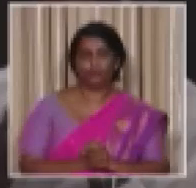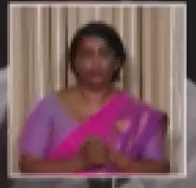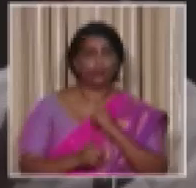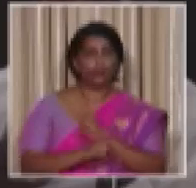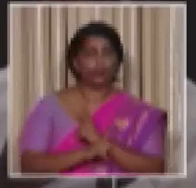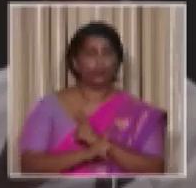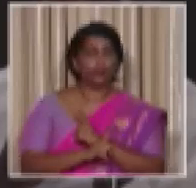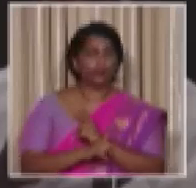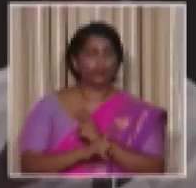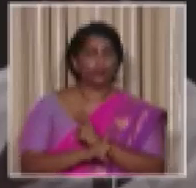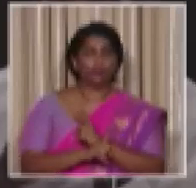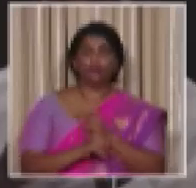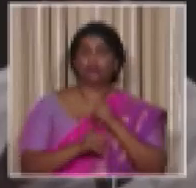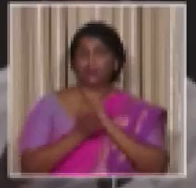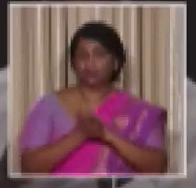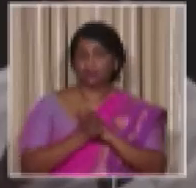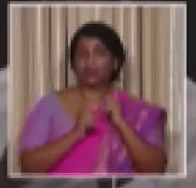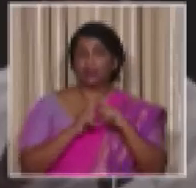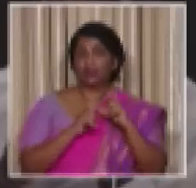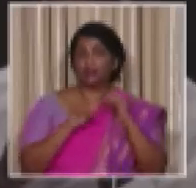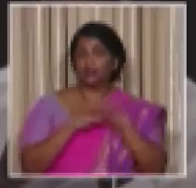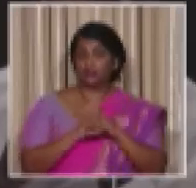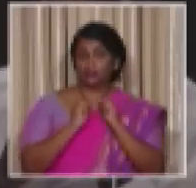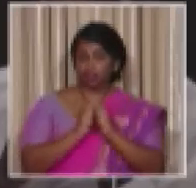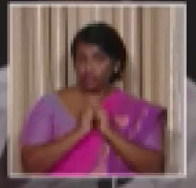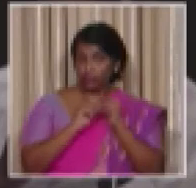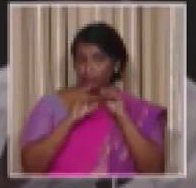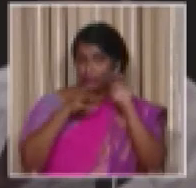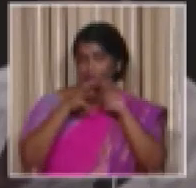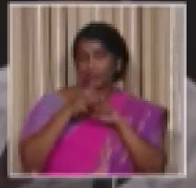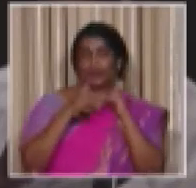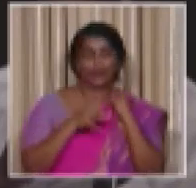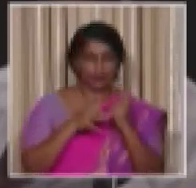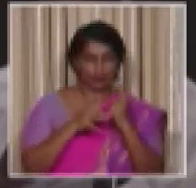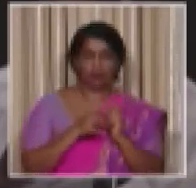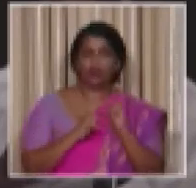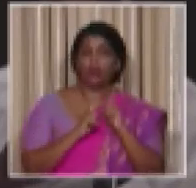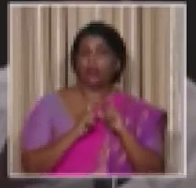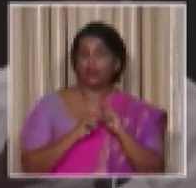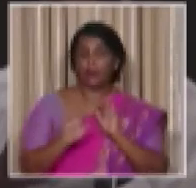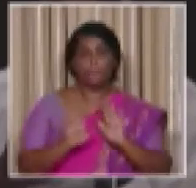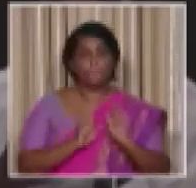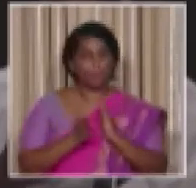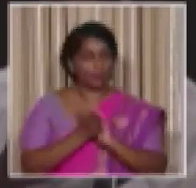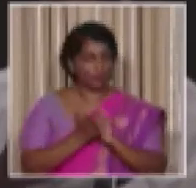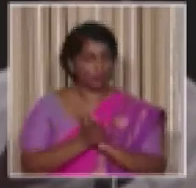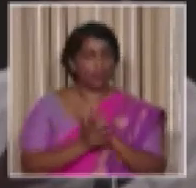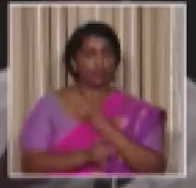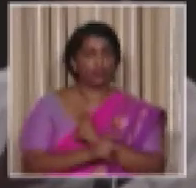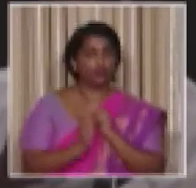ගුරු අධ්‍යාපනඥ සේවය අධ්‍යාපන ක්ෂේත්‍රයේ තිබෙන සේවාවන් වලින් එකක්. අධ්‍යාපන පරිපාලන සේවය,